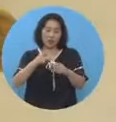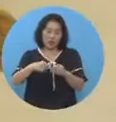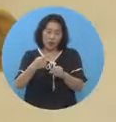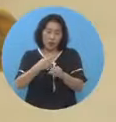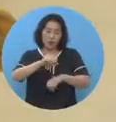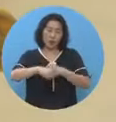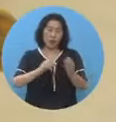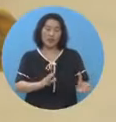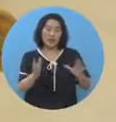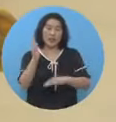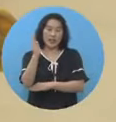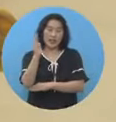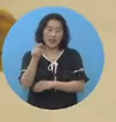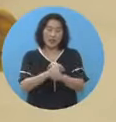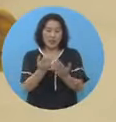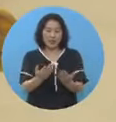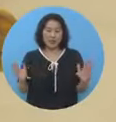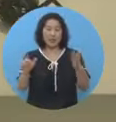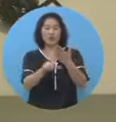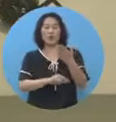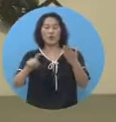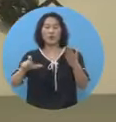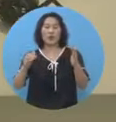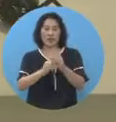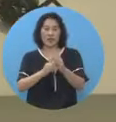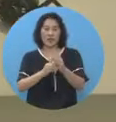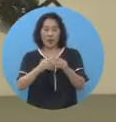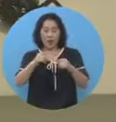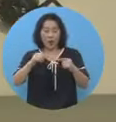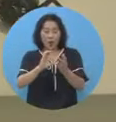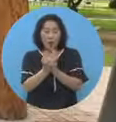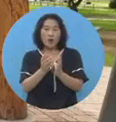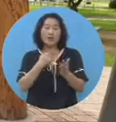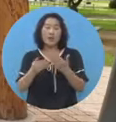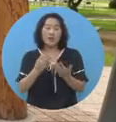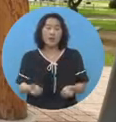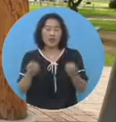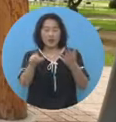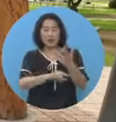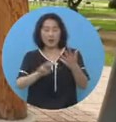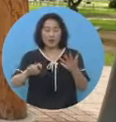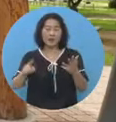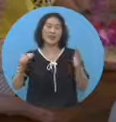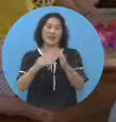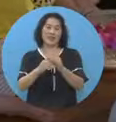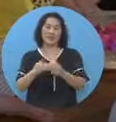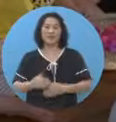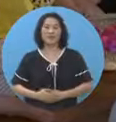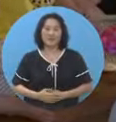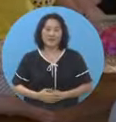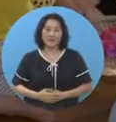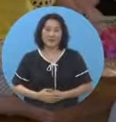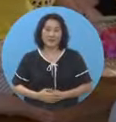전남농업박물관의 목조각 동물세계 이야기 특별전은 9월 15일까지, 봉숭아 물들이기 체험행사는 오는